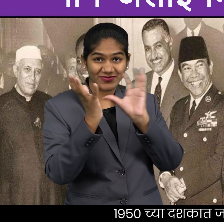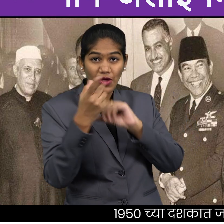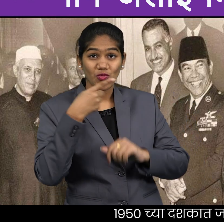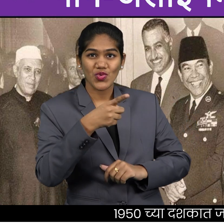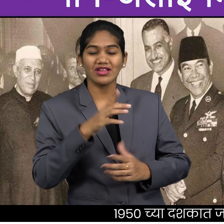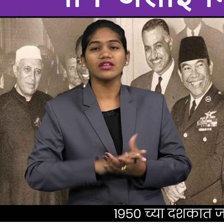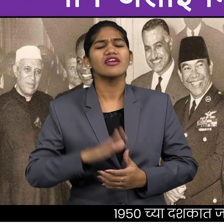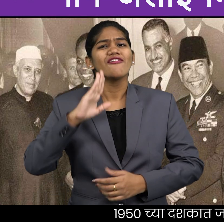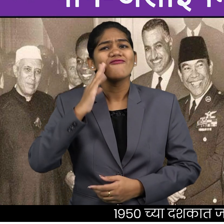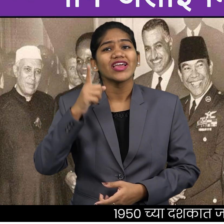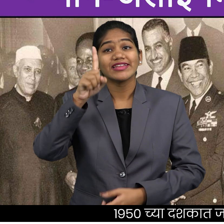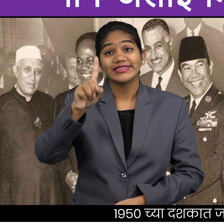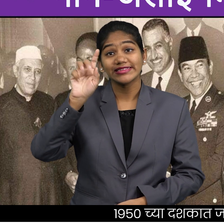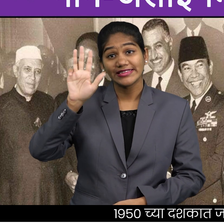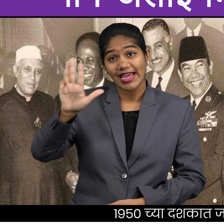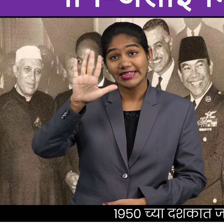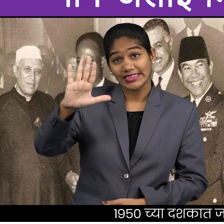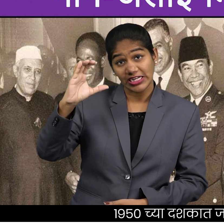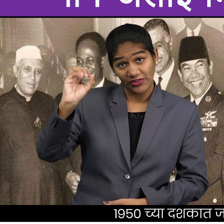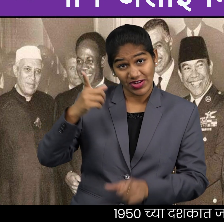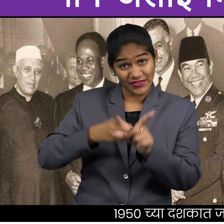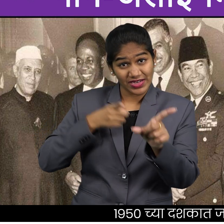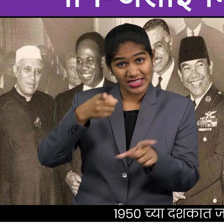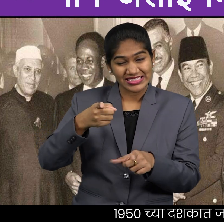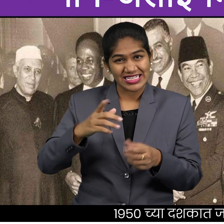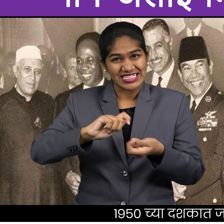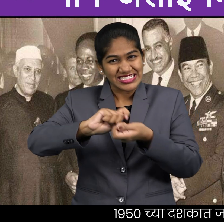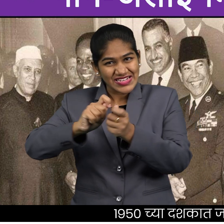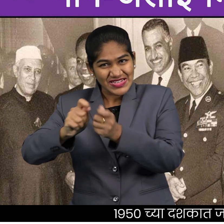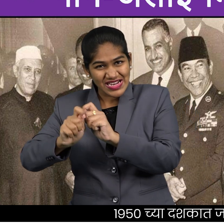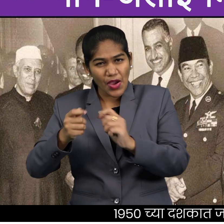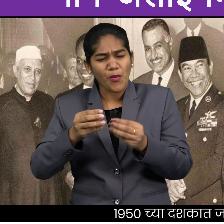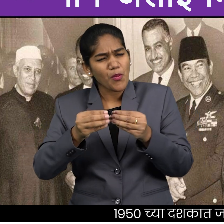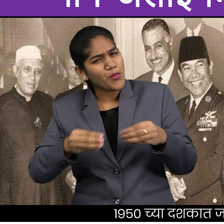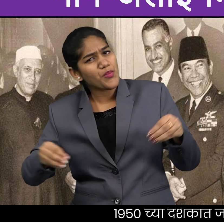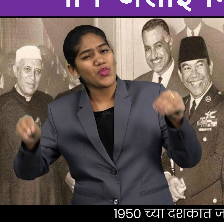एकोणीसशे 50च्या दशकात जग अधिक सैनिकीकरण होत गेले